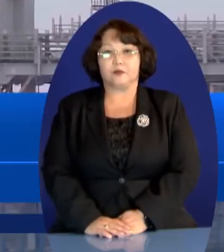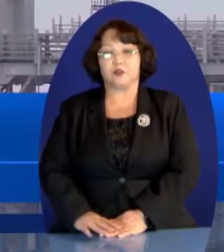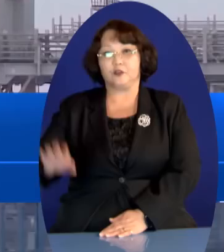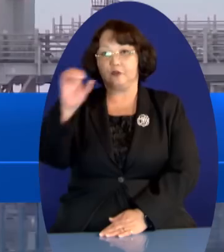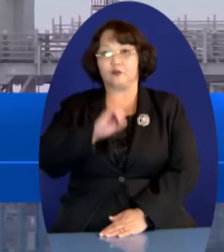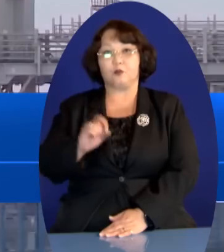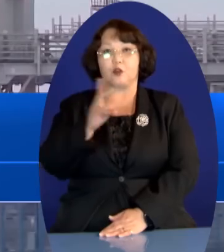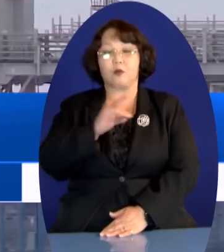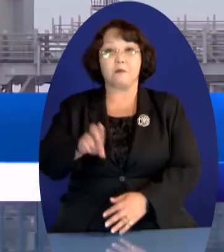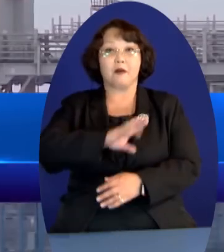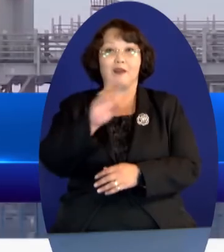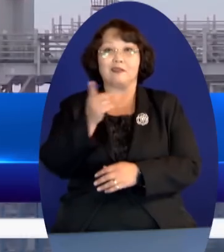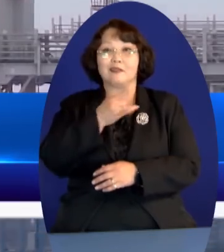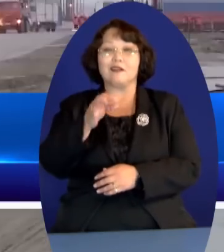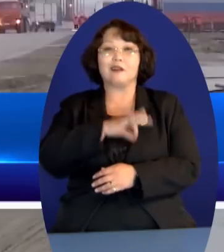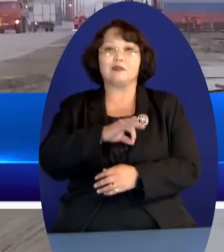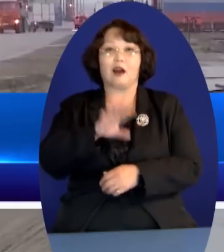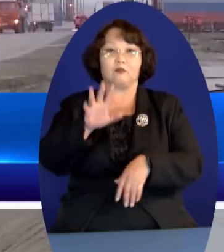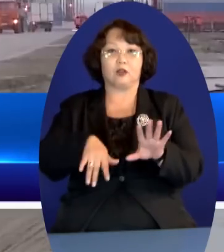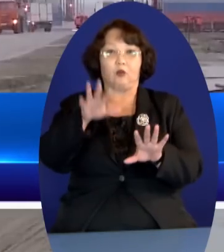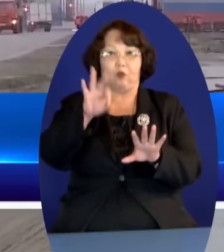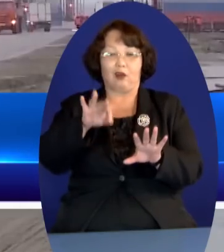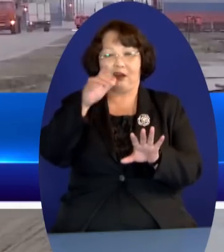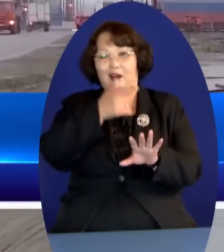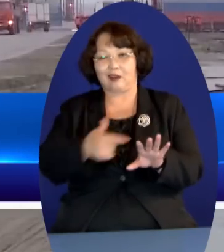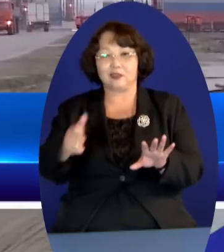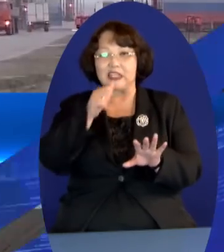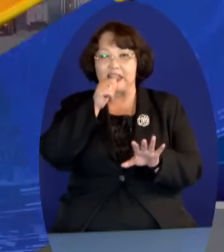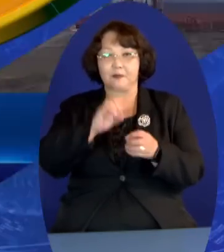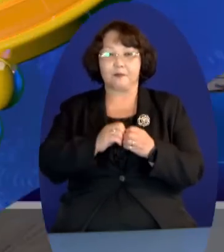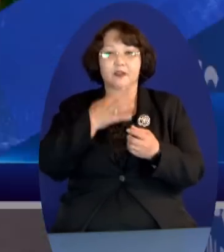Европын холбоо байгалийн хин хэрэглээгэн 15 хувиар танахаар тохиролцлоо.